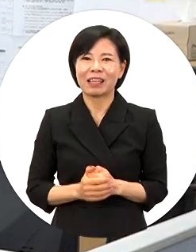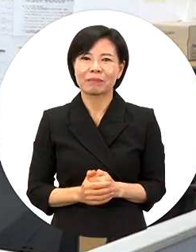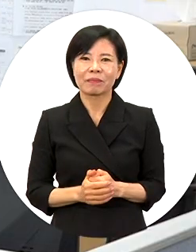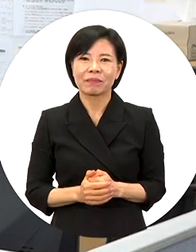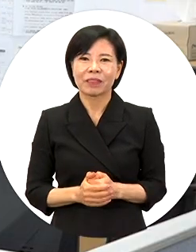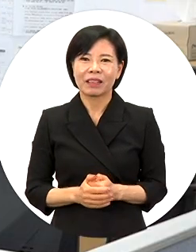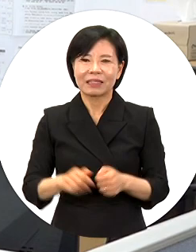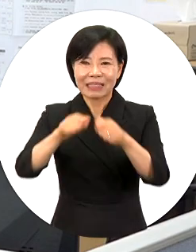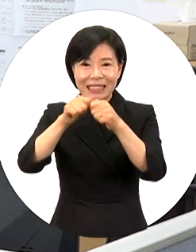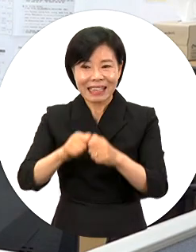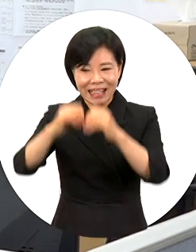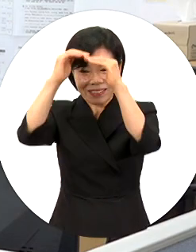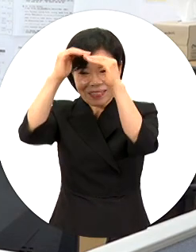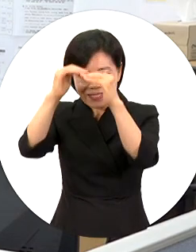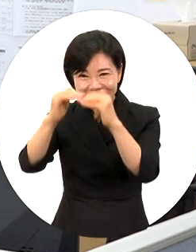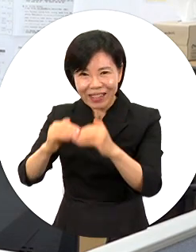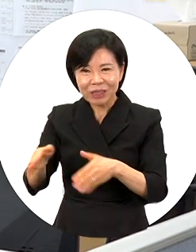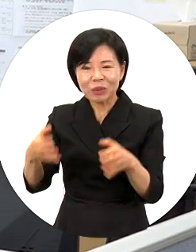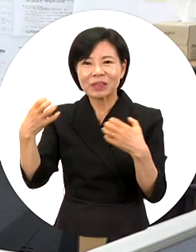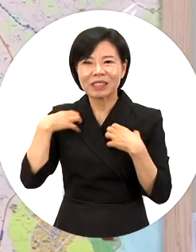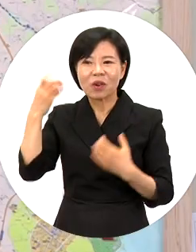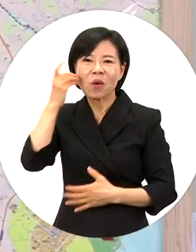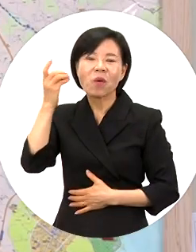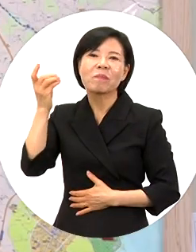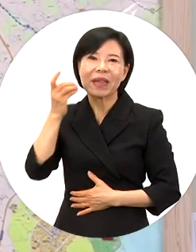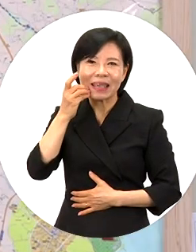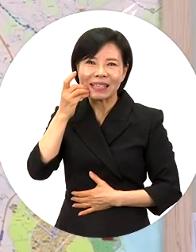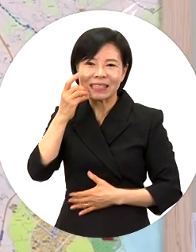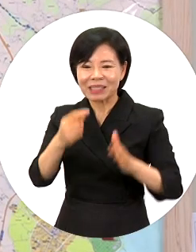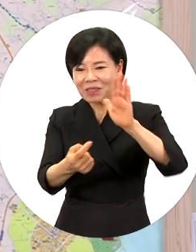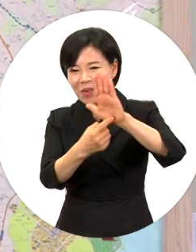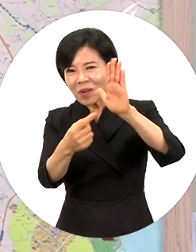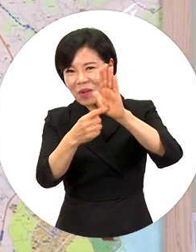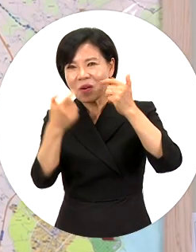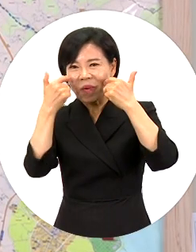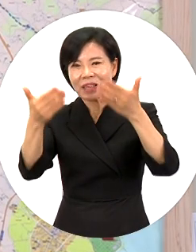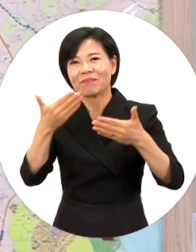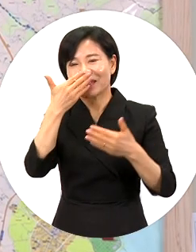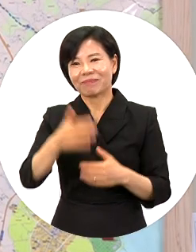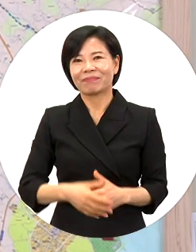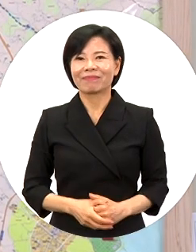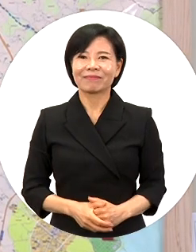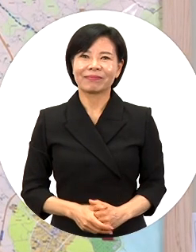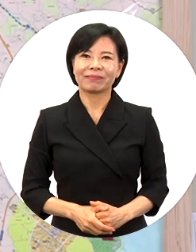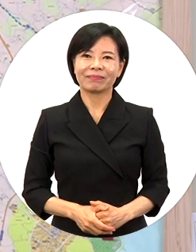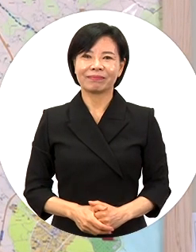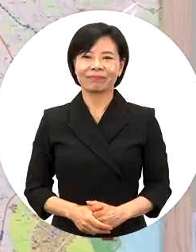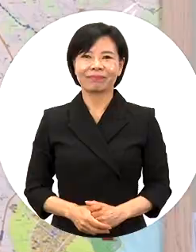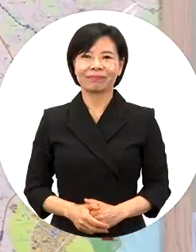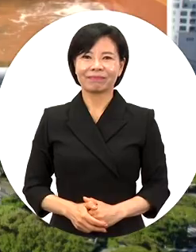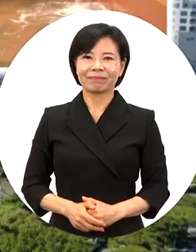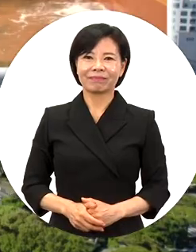계획인데요. 자세한 내용은 도 누리집, 고시, 공고란을 통해 확인할 수 있습니다.